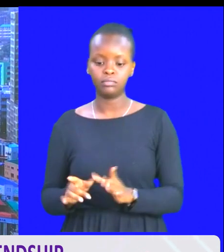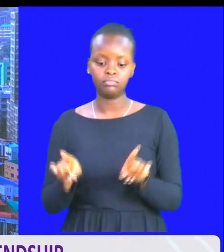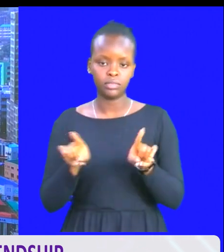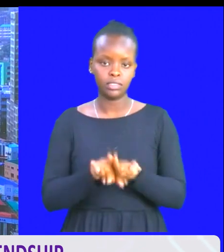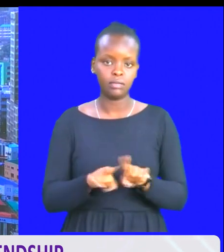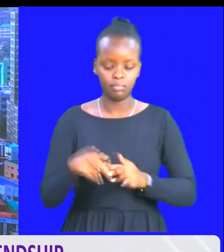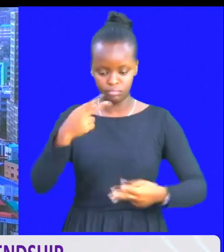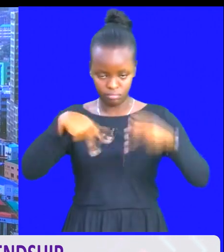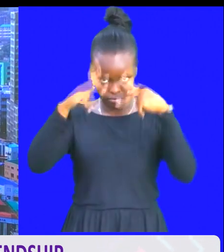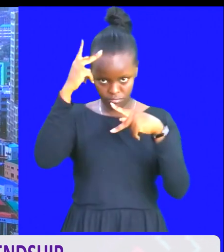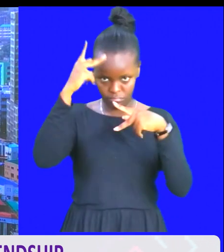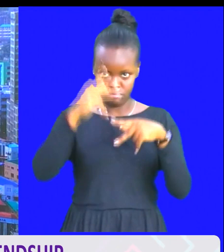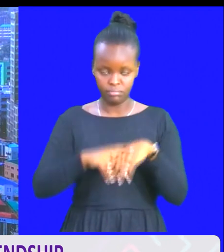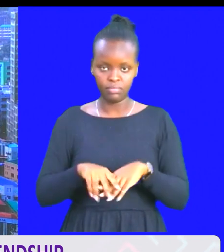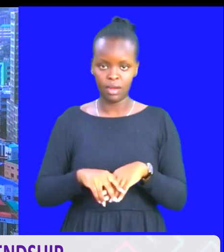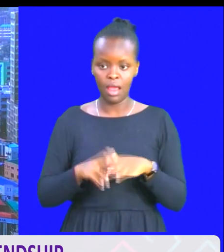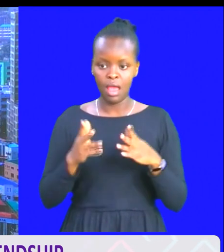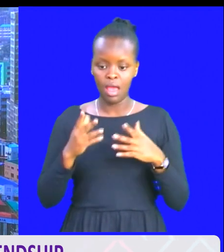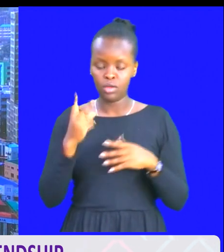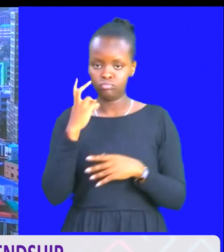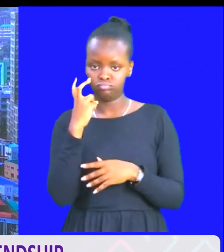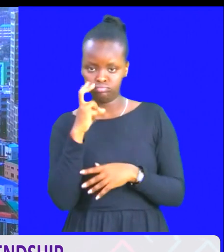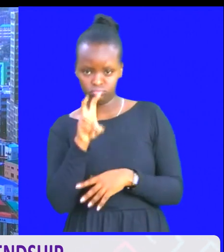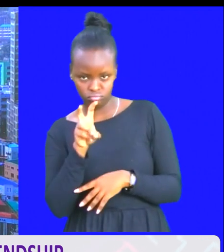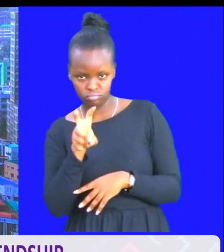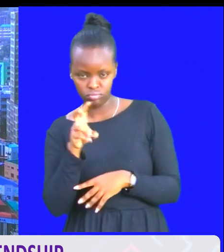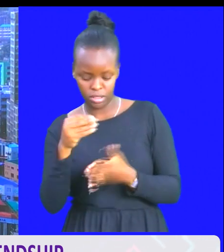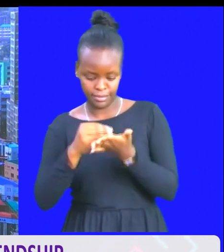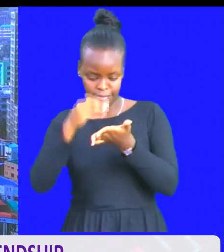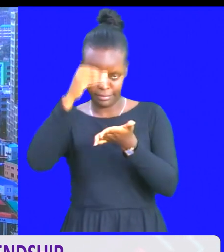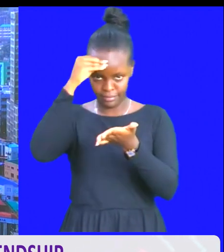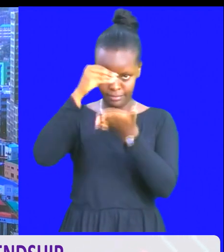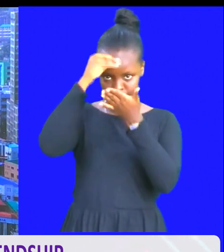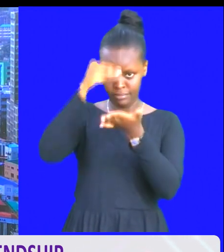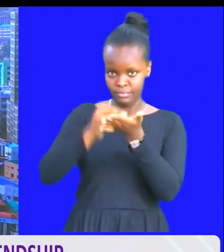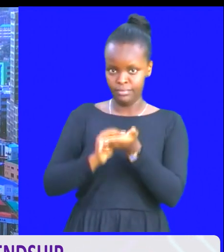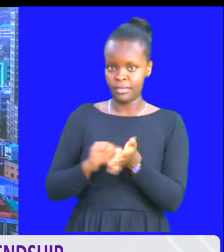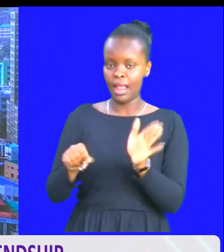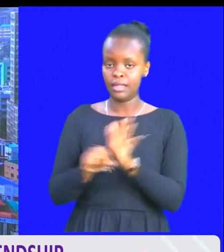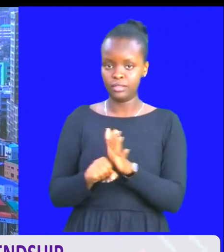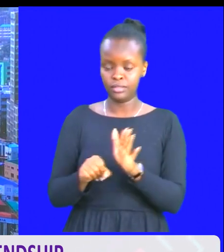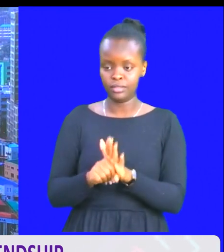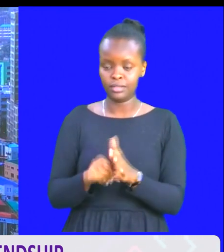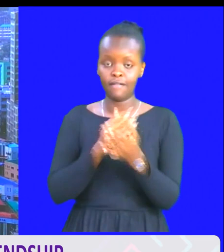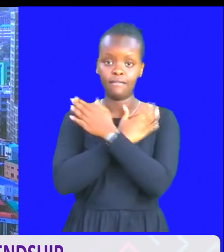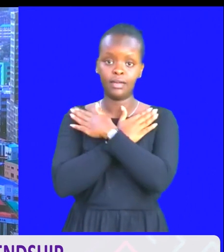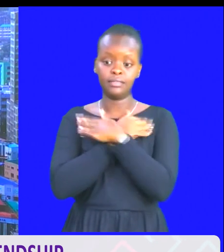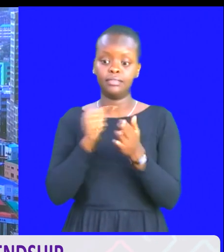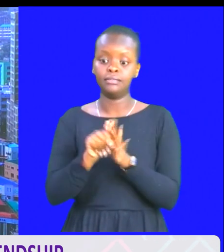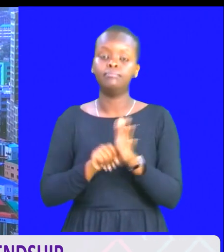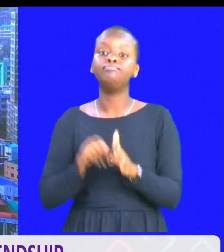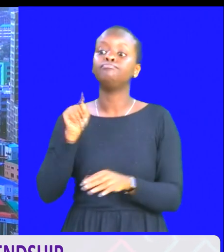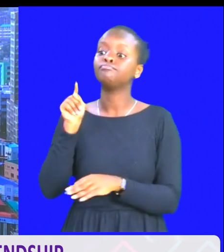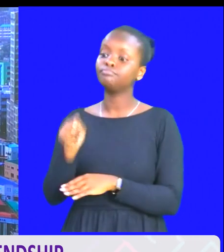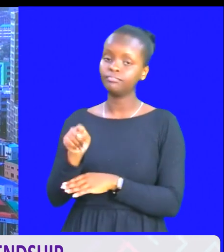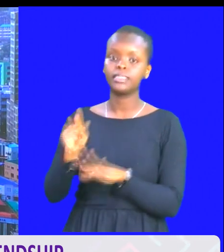profession. Unajua, msia na unamu-watch, and you watch and you learn. Ndiyo. Mwanepata? So this kind of friendship is very, very important because ina